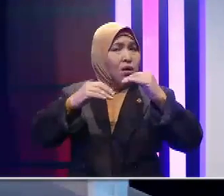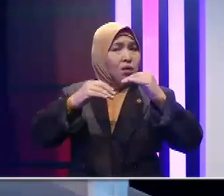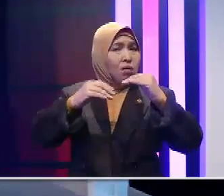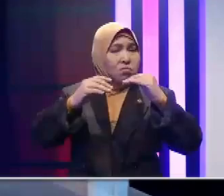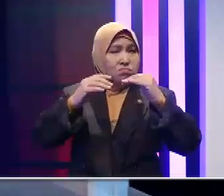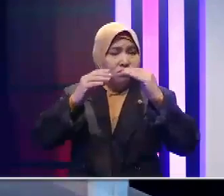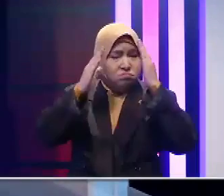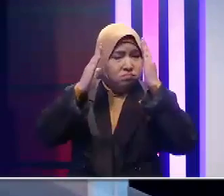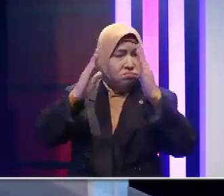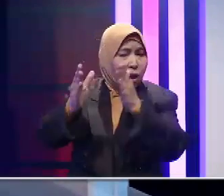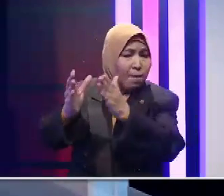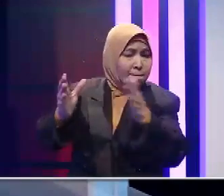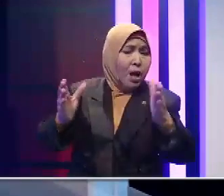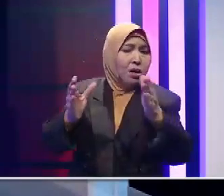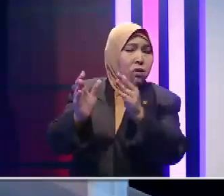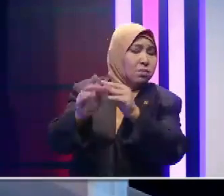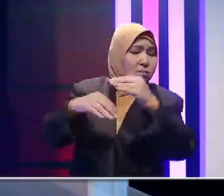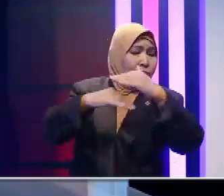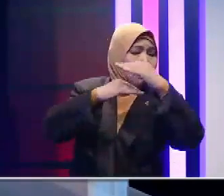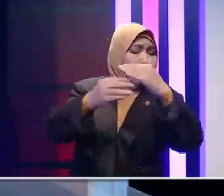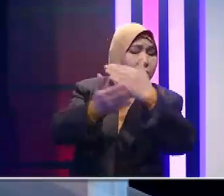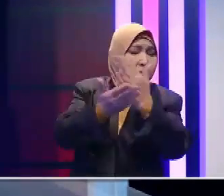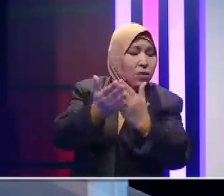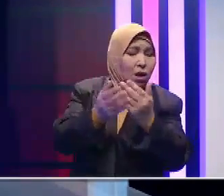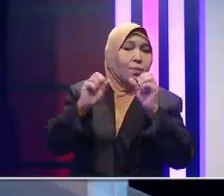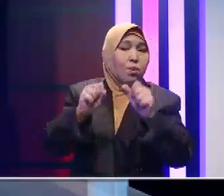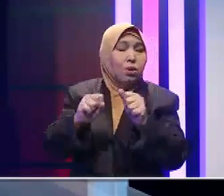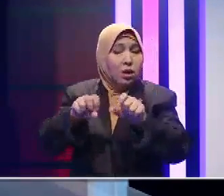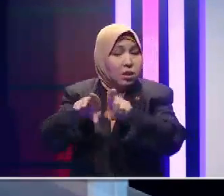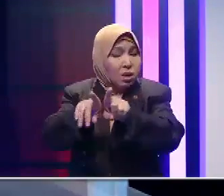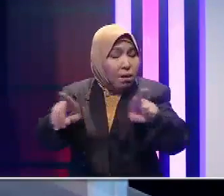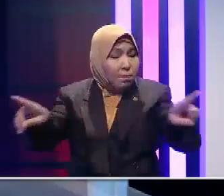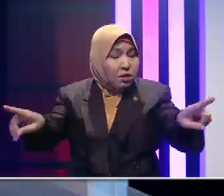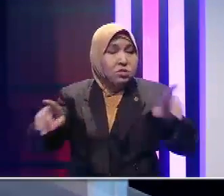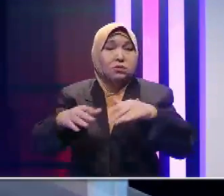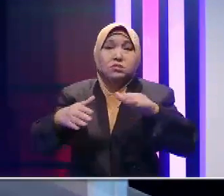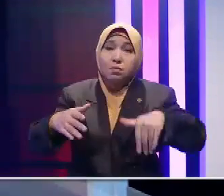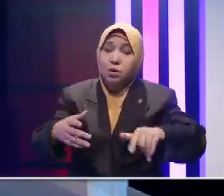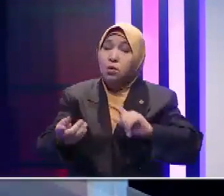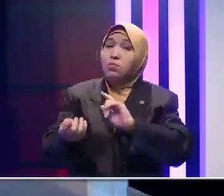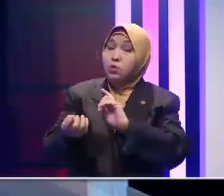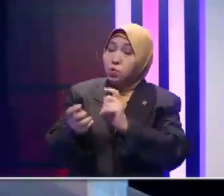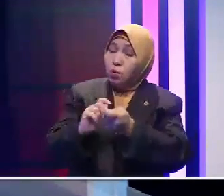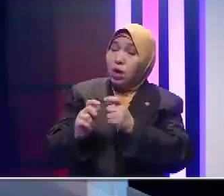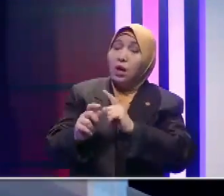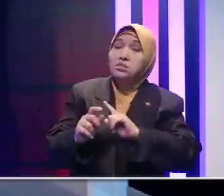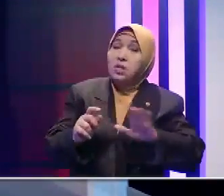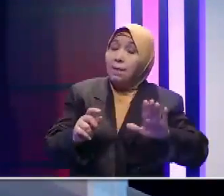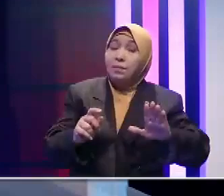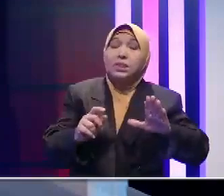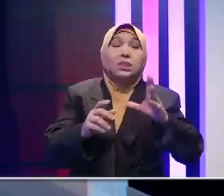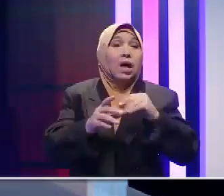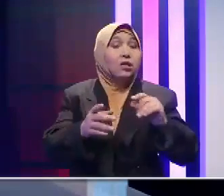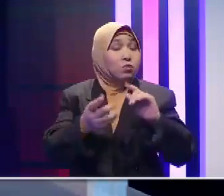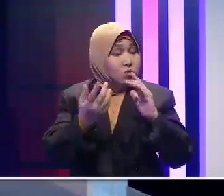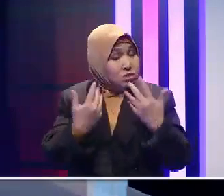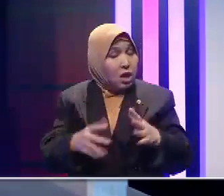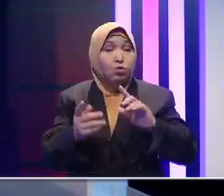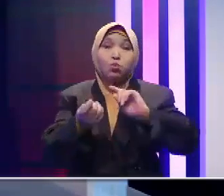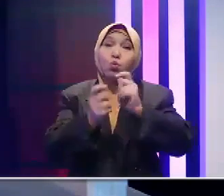yang boleh dipecahkan. Skop pertama sebelum memeluk agama Islam, dan keduanya selepas memeluk agama Islam. Jadi bila